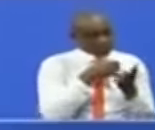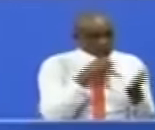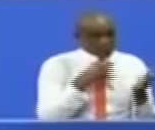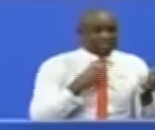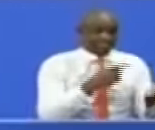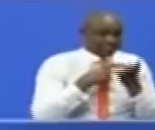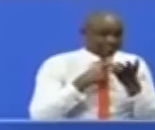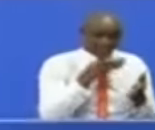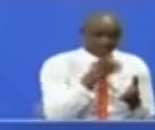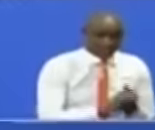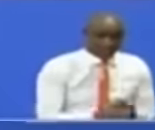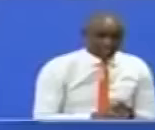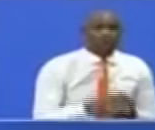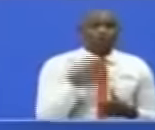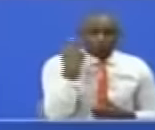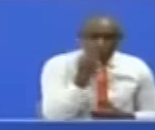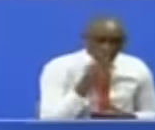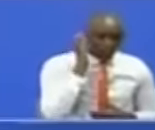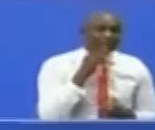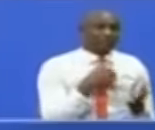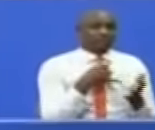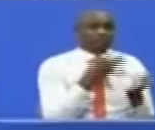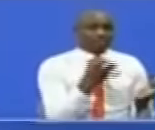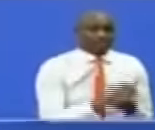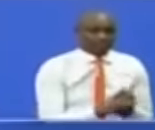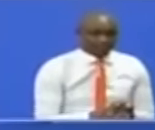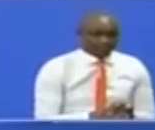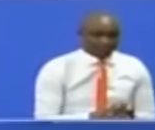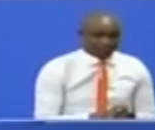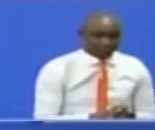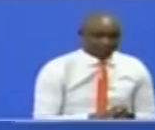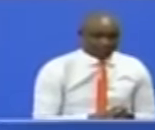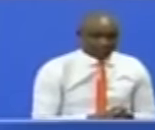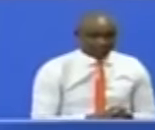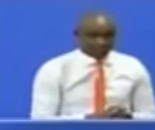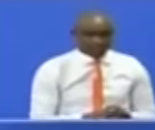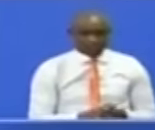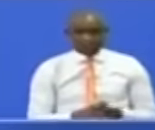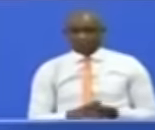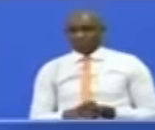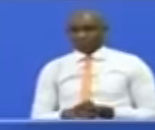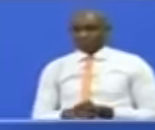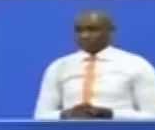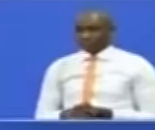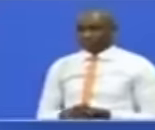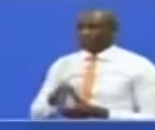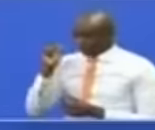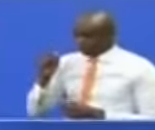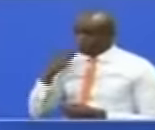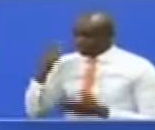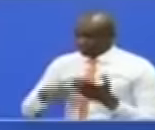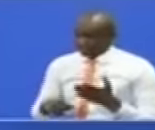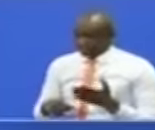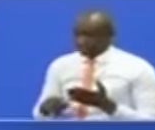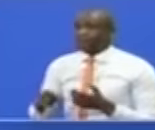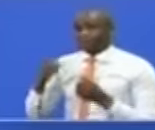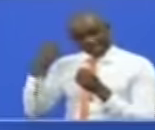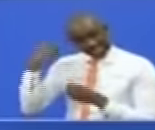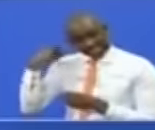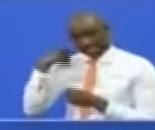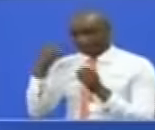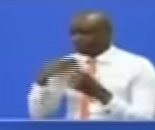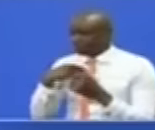haya mazungumzo. Nani anastahili kujumuishwa katika haya mazungumzo? Nataka nikuja hapo kabla Dismas hajaingia. Muda unakwisha. In fact, jana wengi wao walikuwa